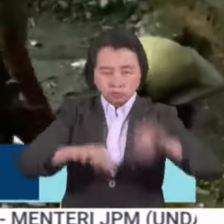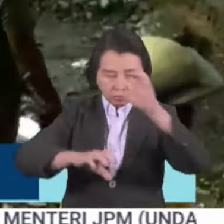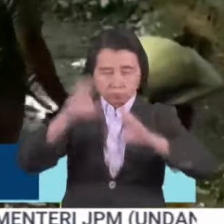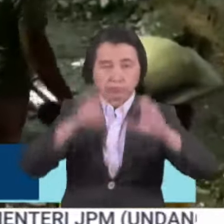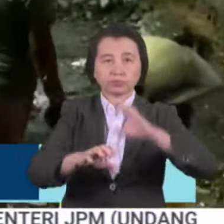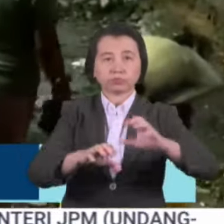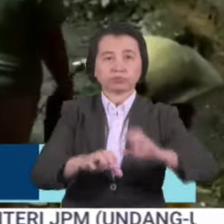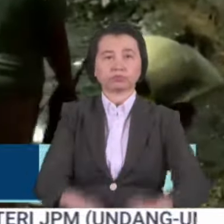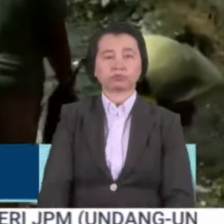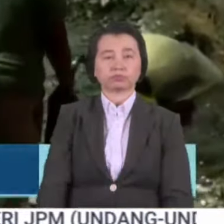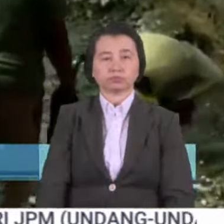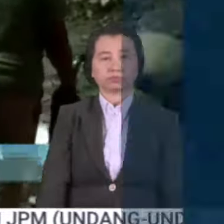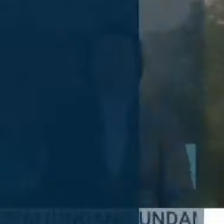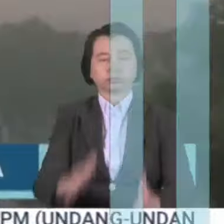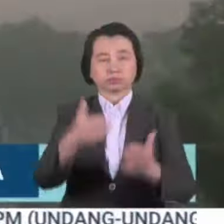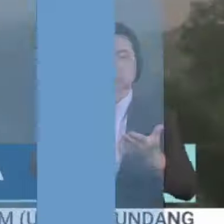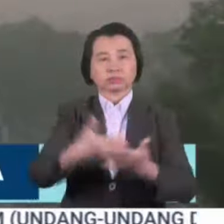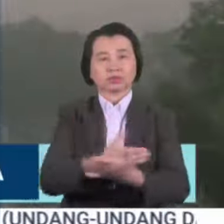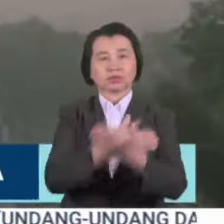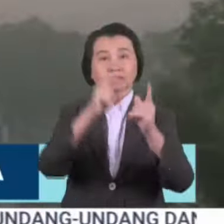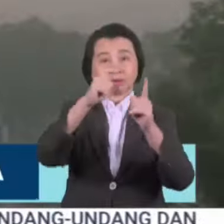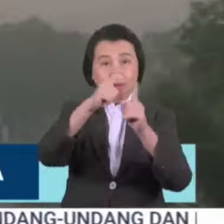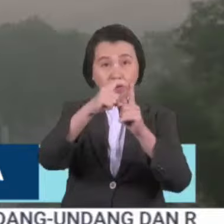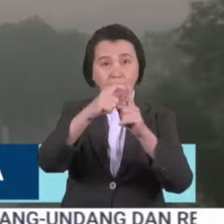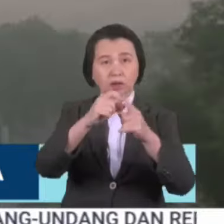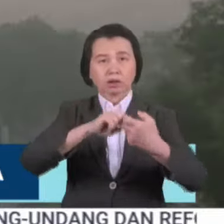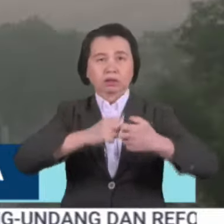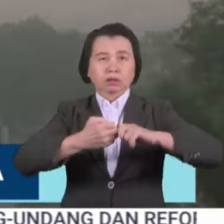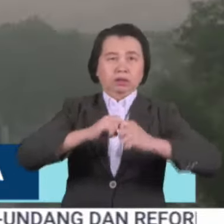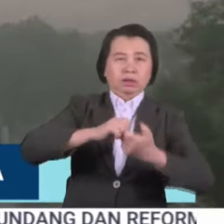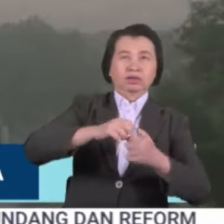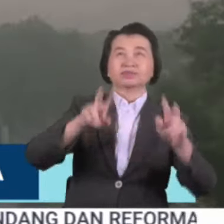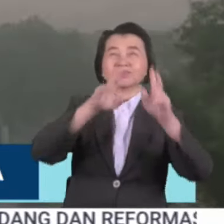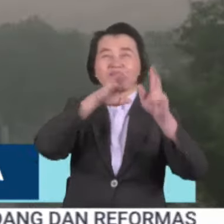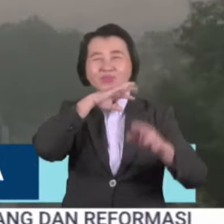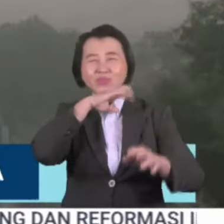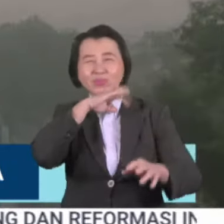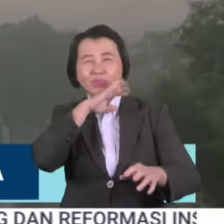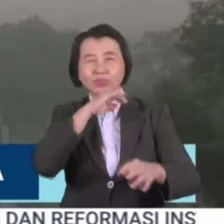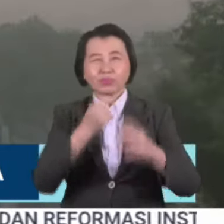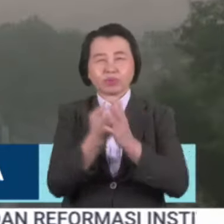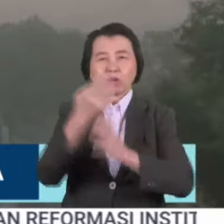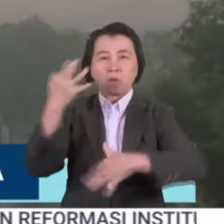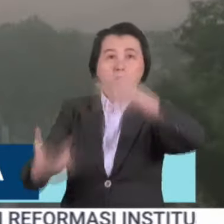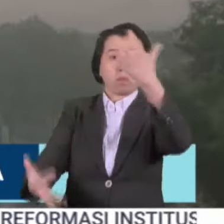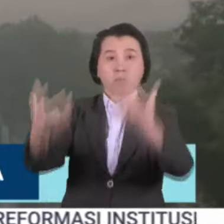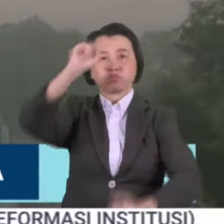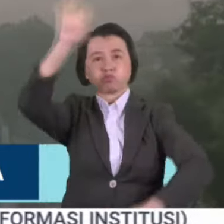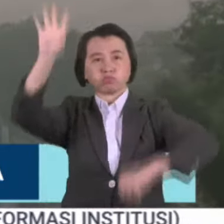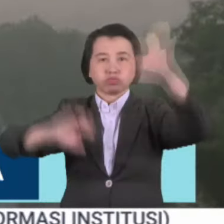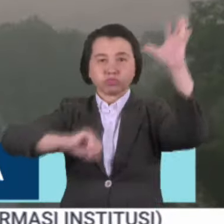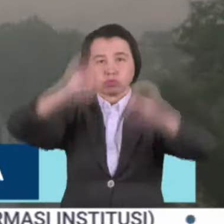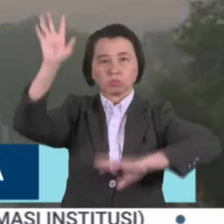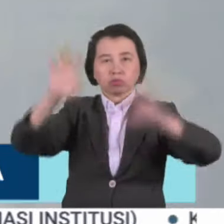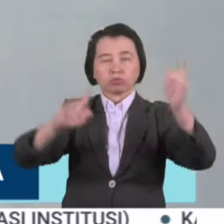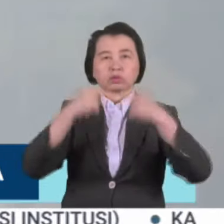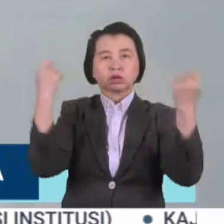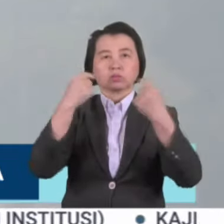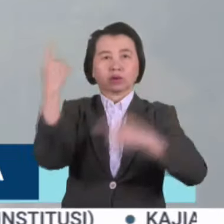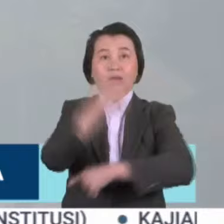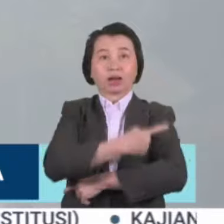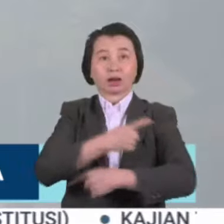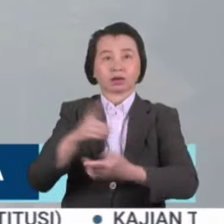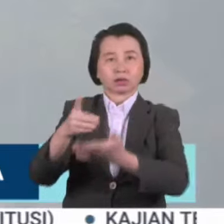diteruskan. New Delhi terus bergelut masalah pencemaran udara dicetuskan pembakaran bunga api bersempena sambutan